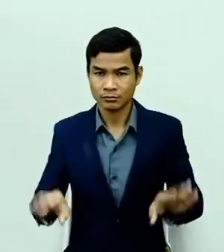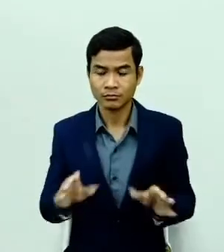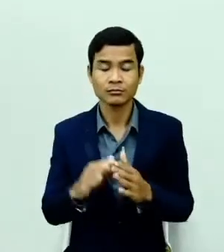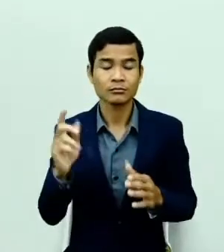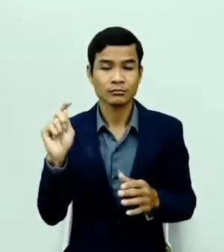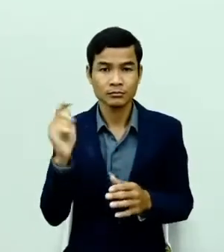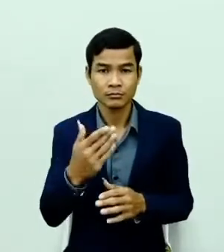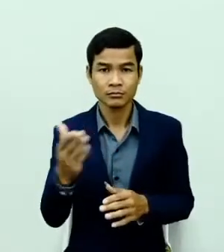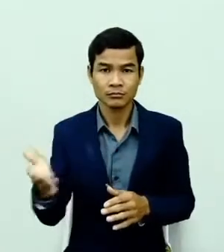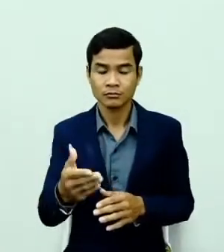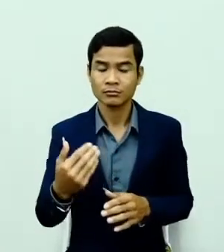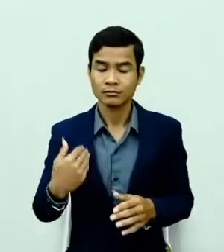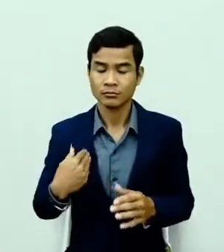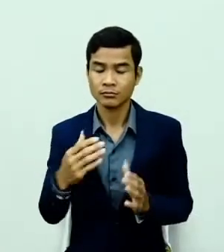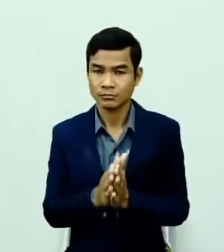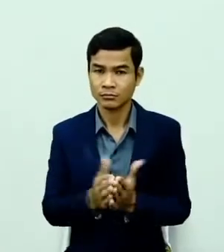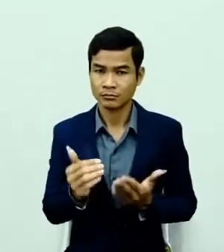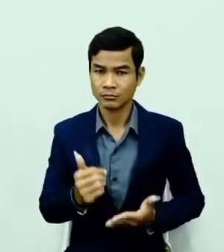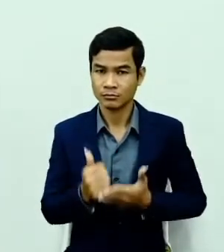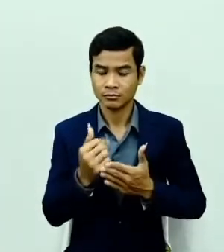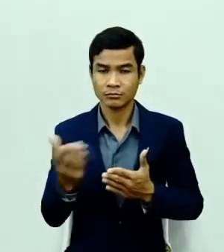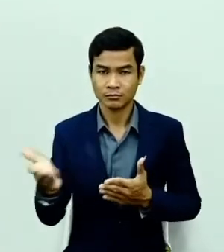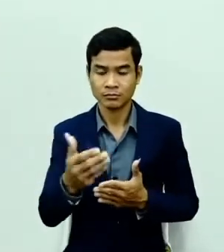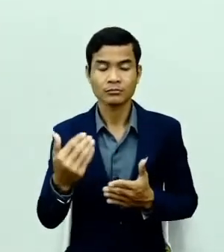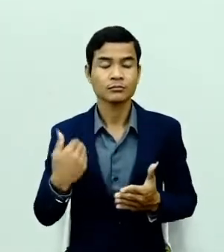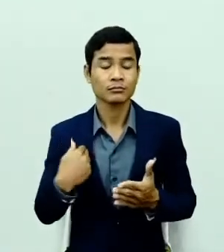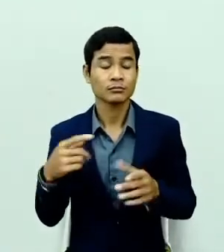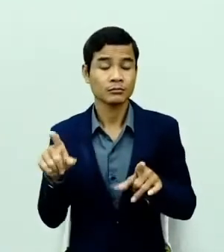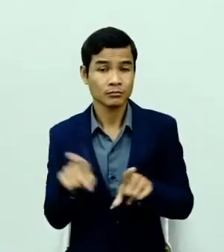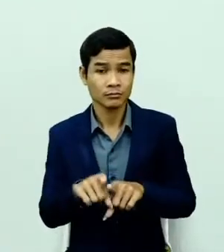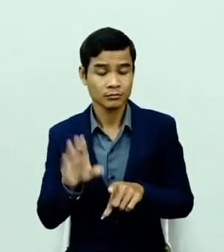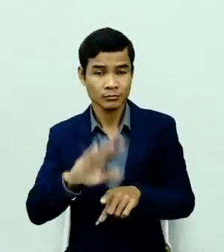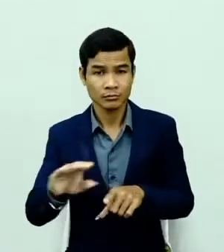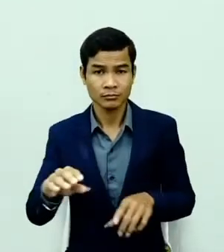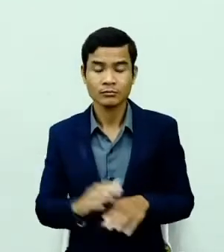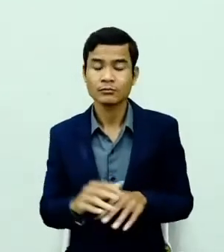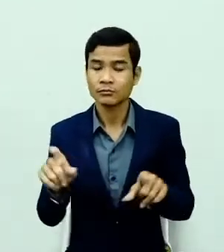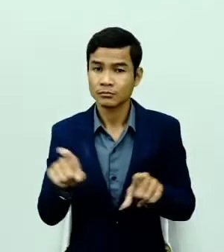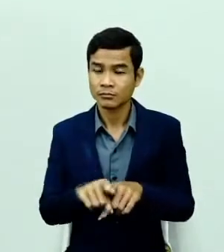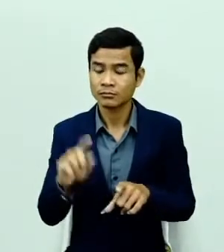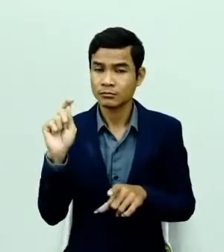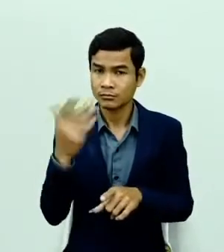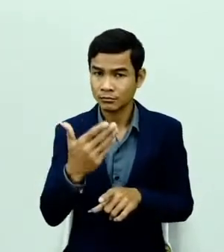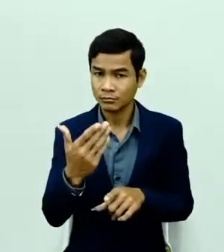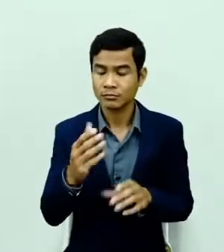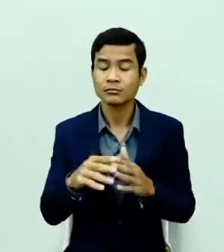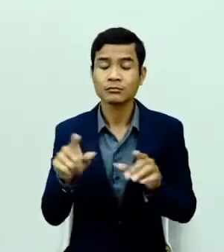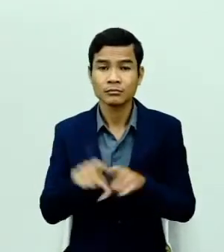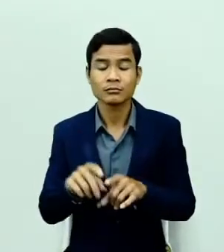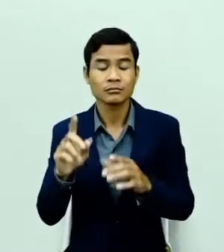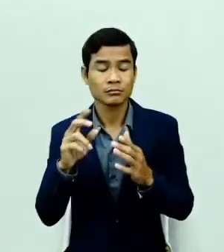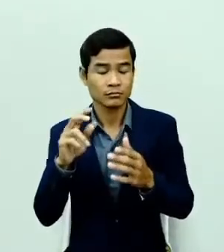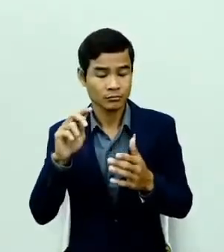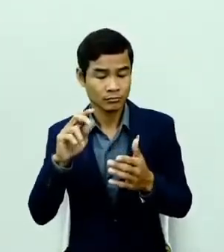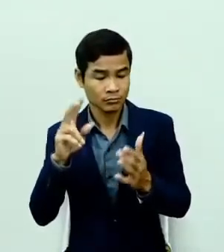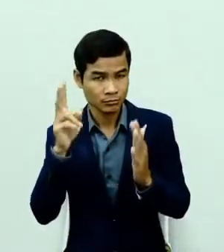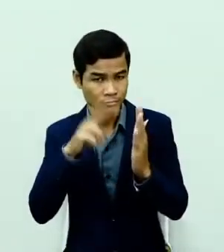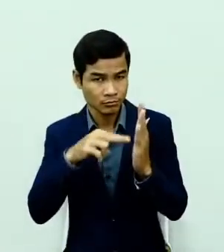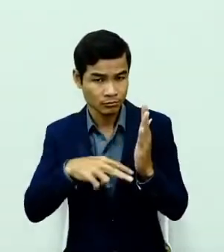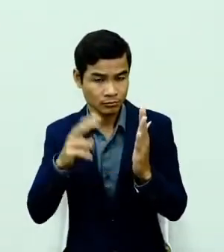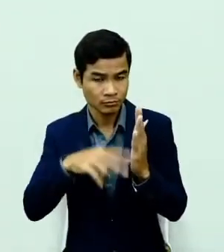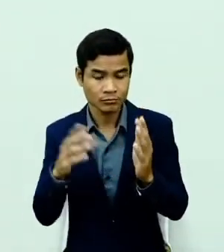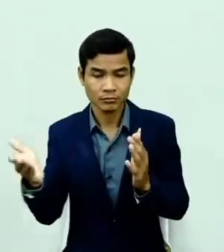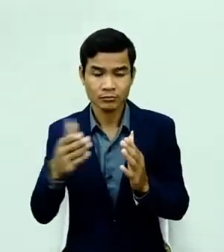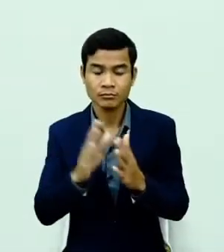បភាពដែលមាននៅក្នុងសិភៅជំនួយរបស់កូននេះគឺដូចគ្នាចាដូចទាំងរូបភាពដូចទាំងអត្ថបទចាហើយកូនកូនដែលមិ